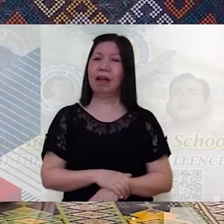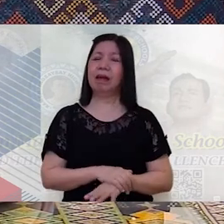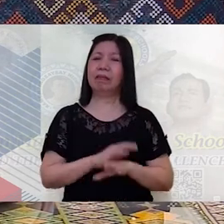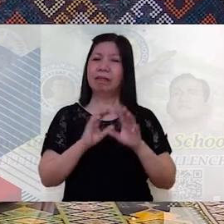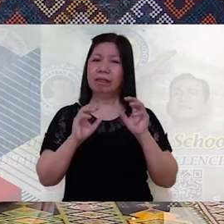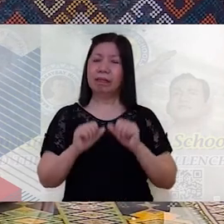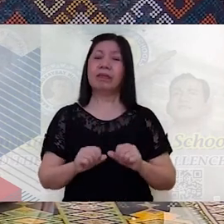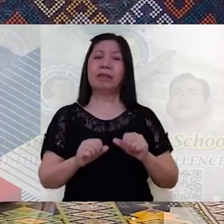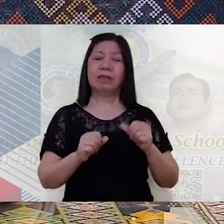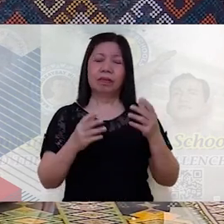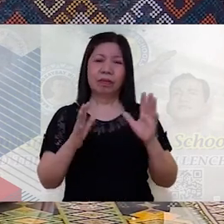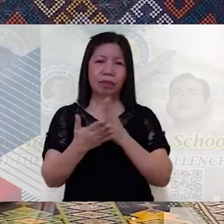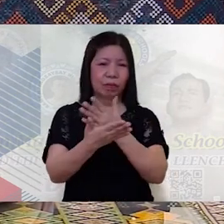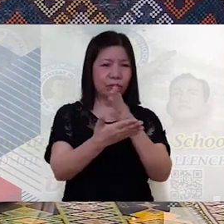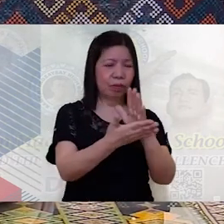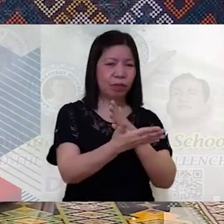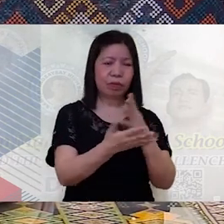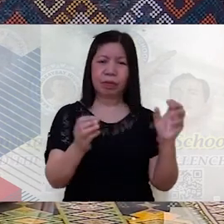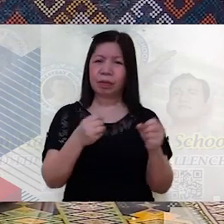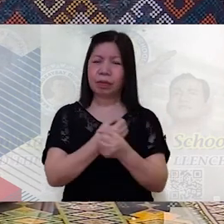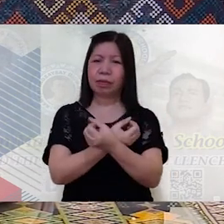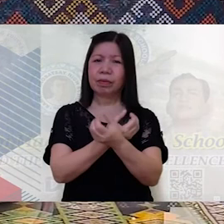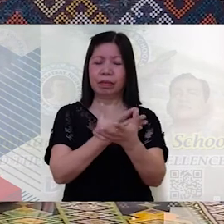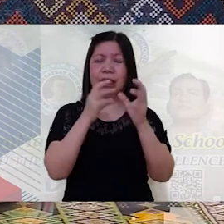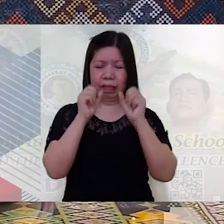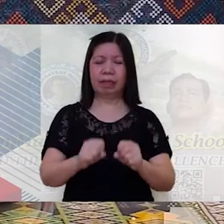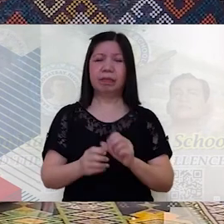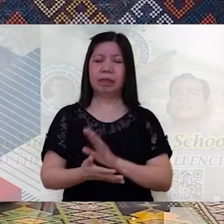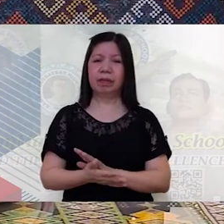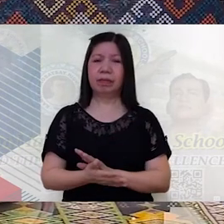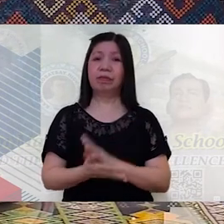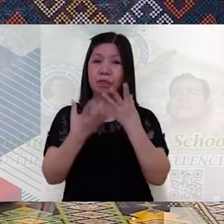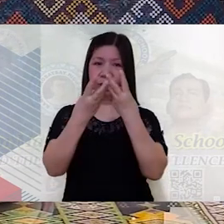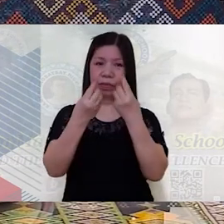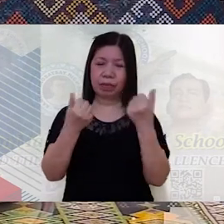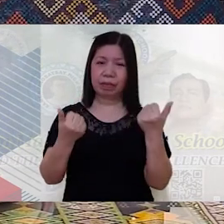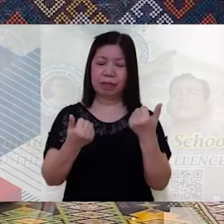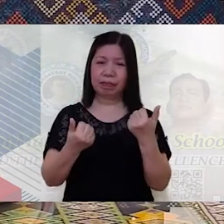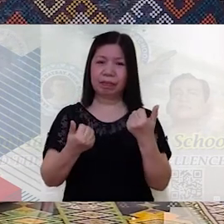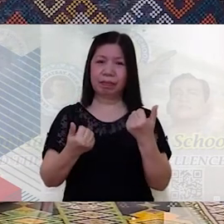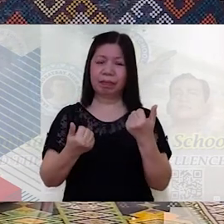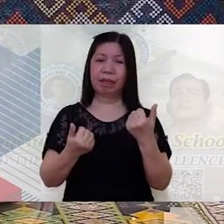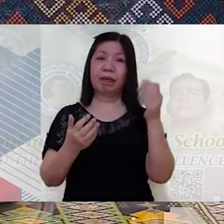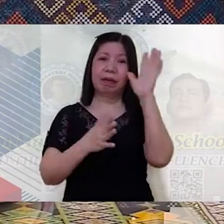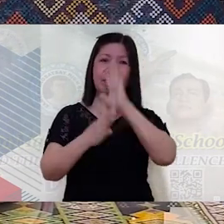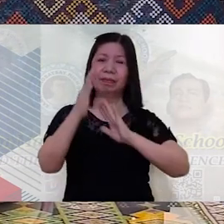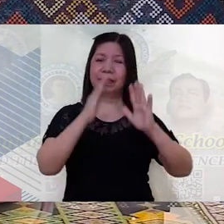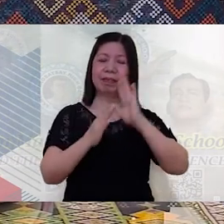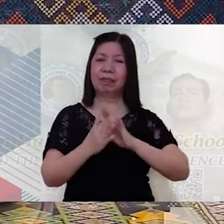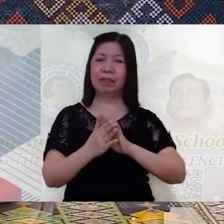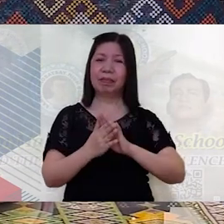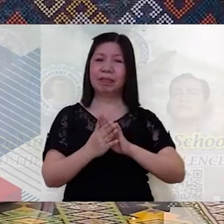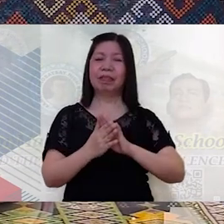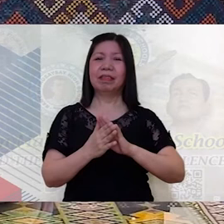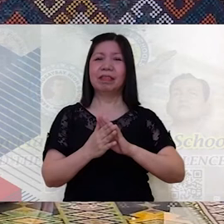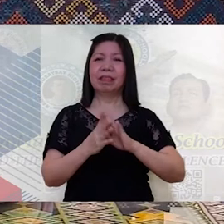and contribute whatever we can to solve our problems